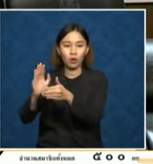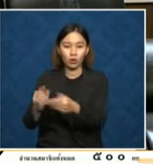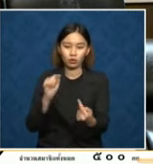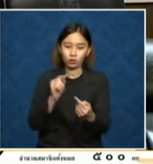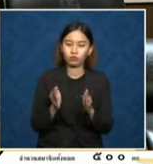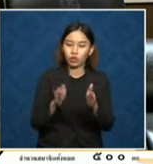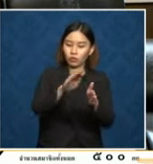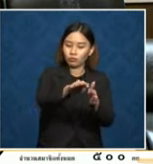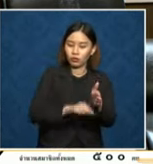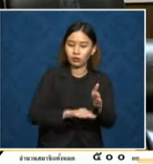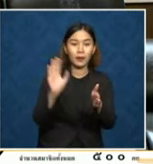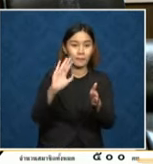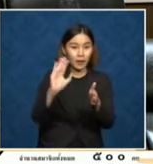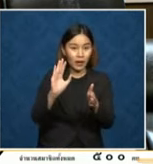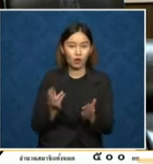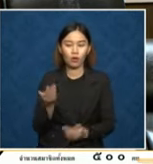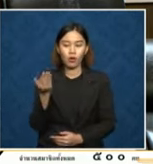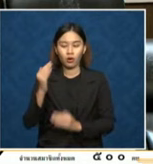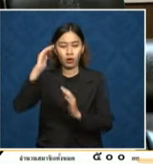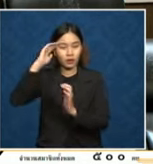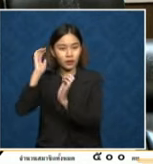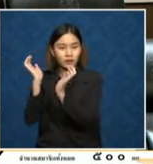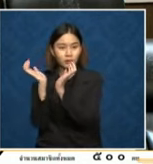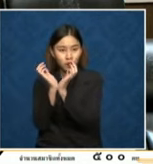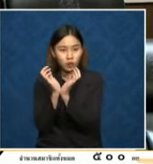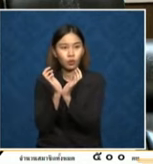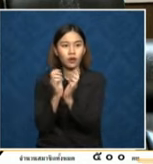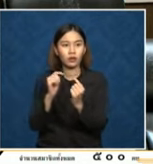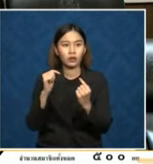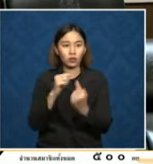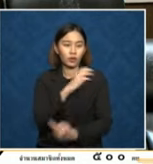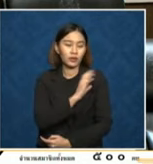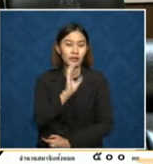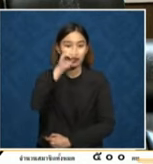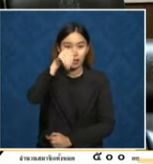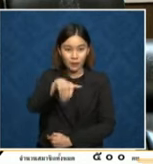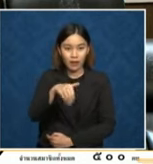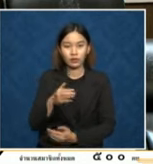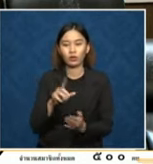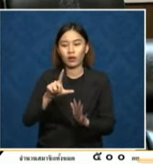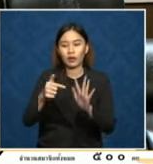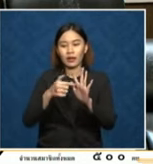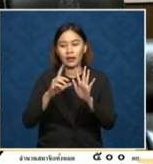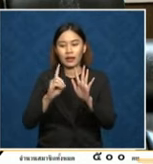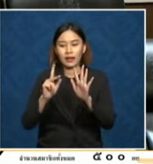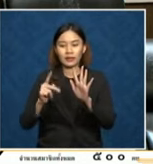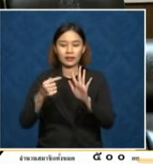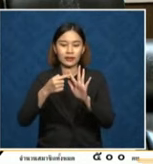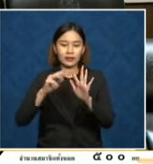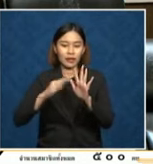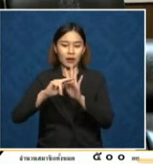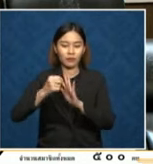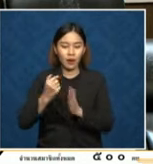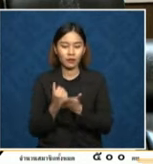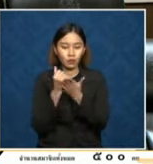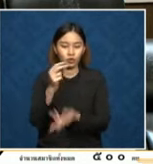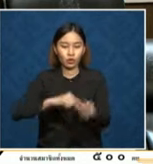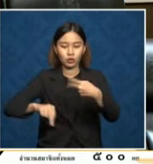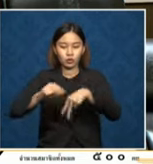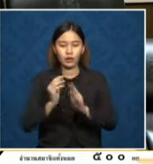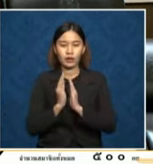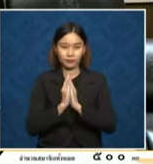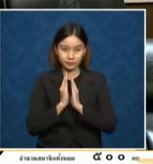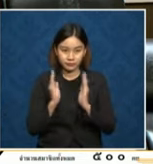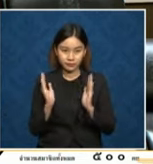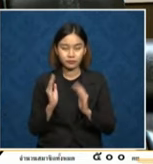ดบนถนนค่ะขอให้ทางเจ้าหน้าที่ตำรวจสำนักเทศกิจนะคะของเขตลาดกระบังและกรุงเทพมหานครเข้าดำเนินการด้วยค่ะขอบคุณท่านประธาน